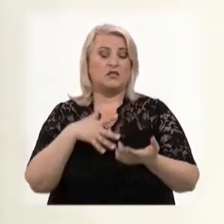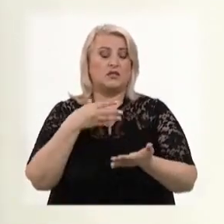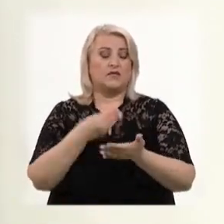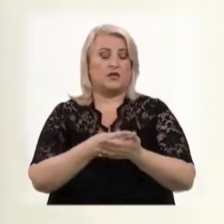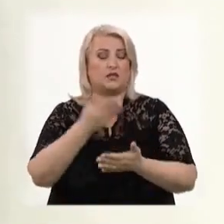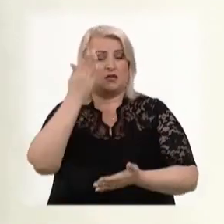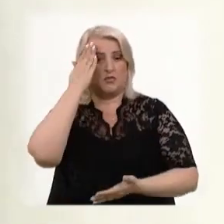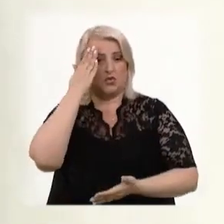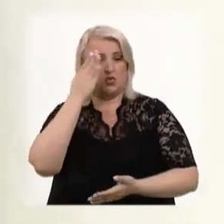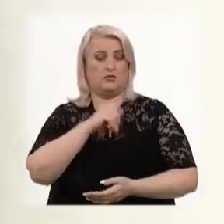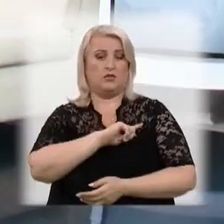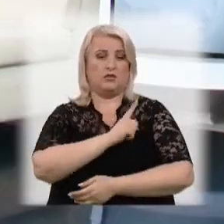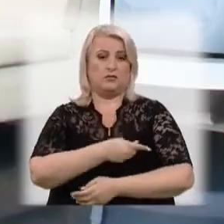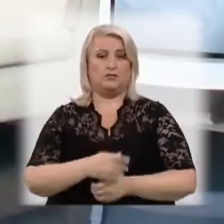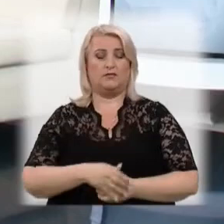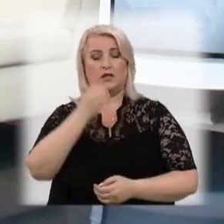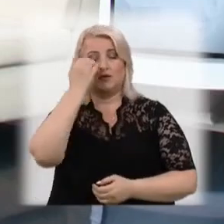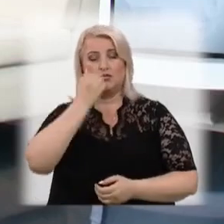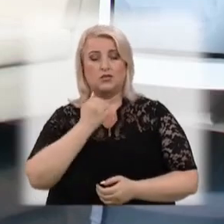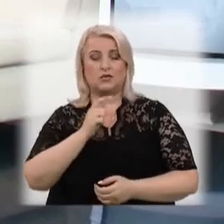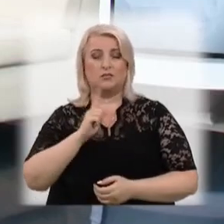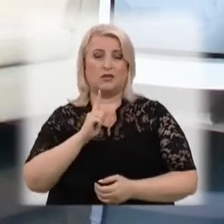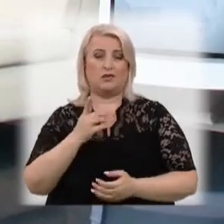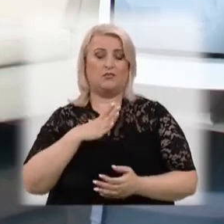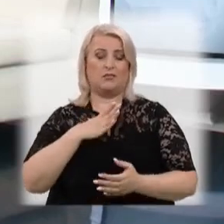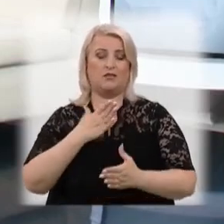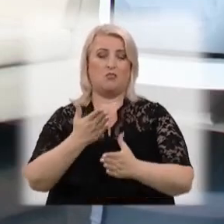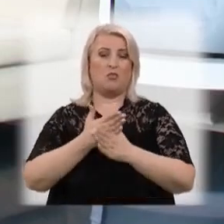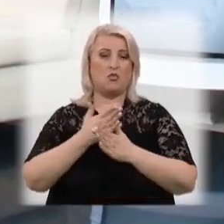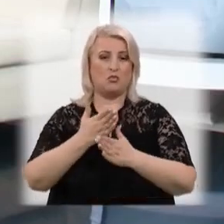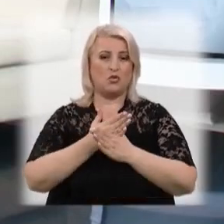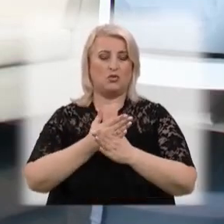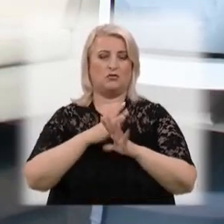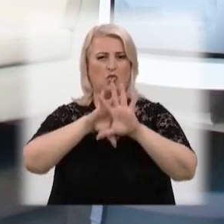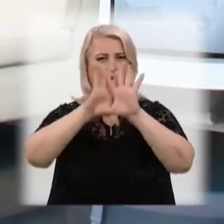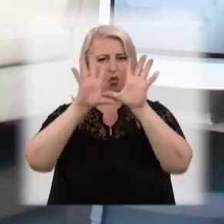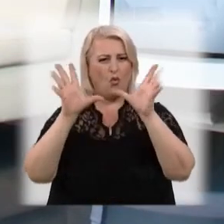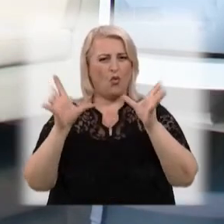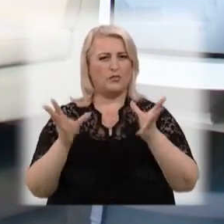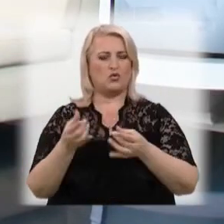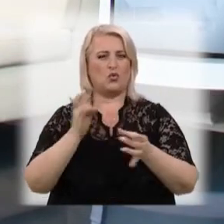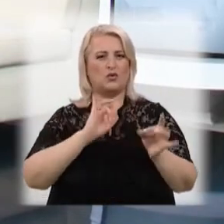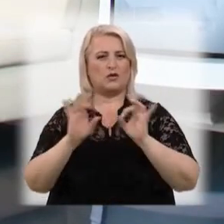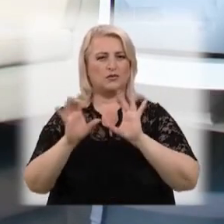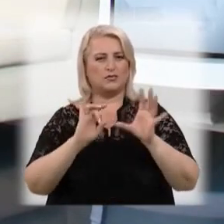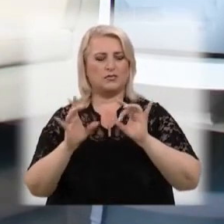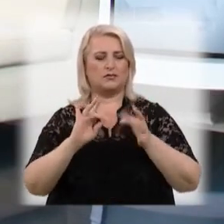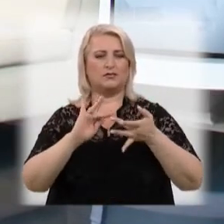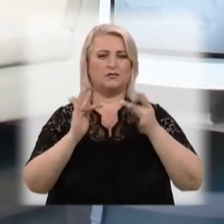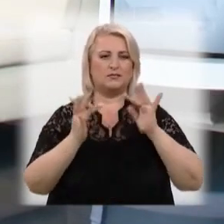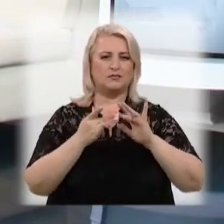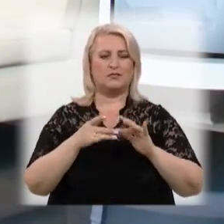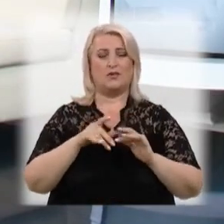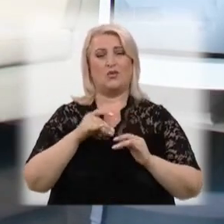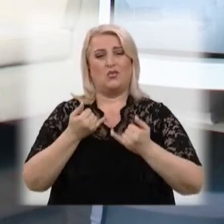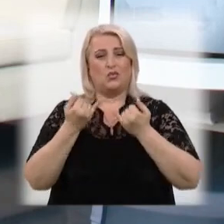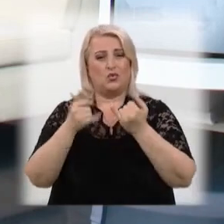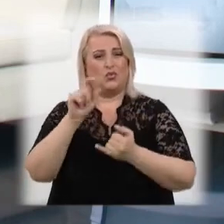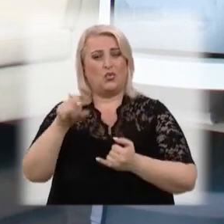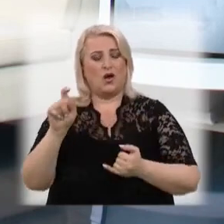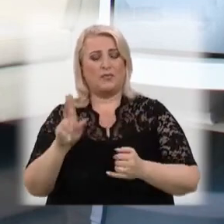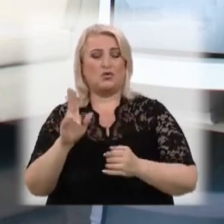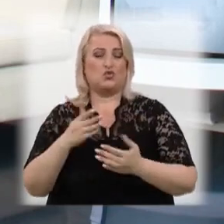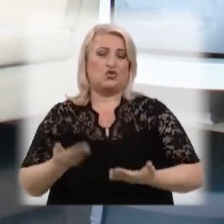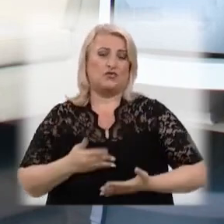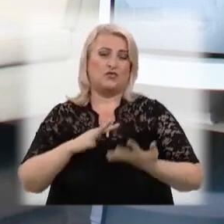timp oameni bani poți Dumitru cai ancorat acest concept complex o publicitate digitală și pentru antreprenorii care sunt de la salată